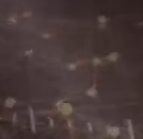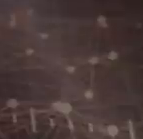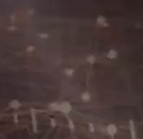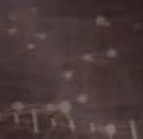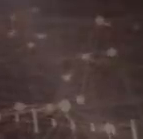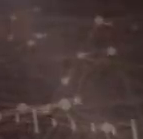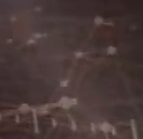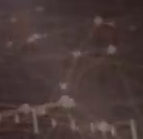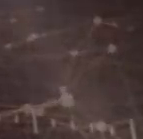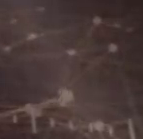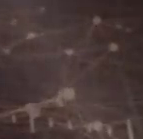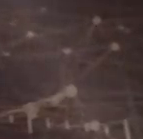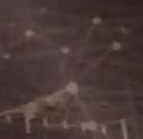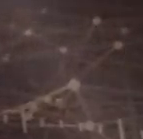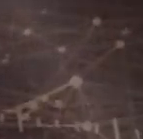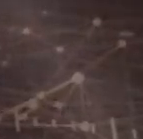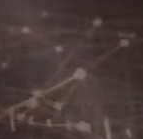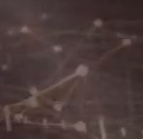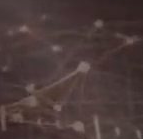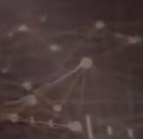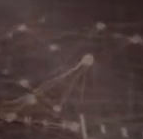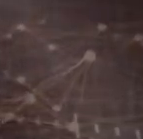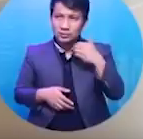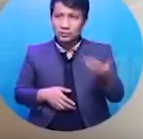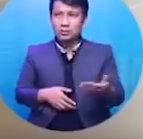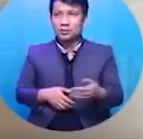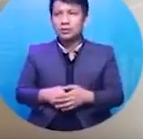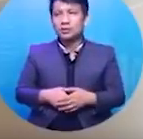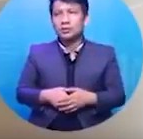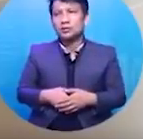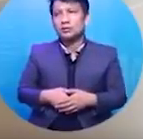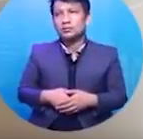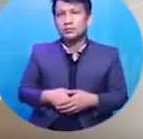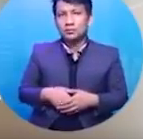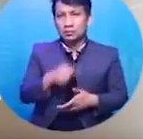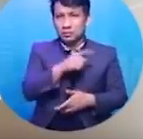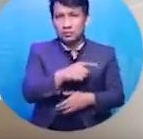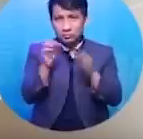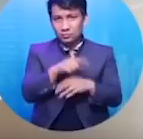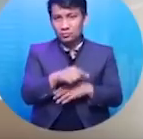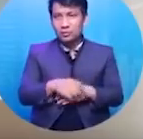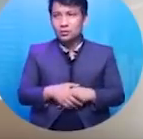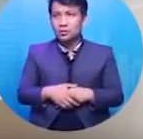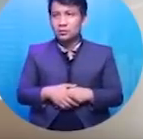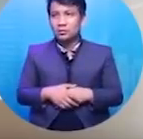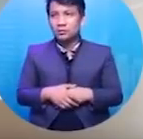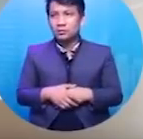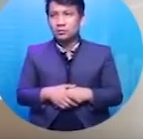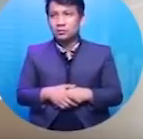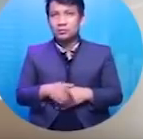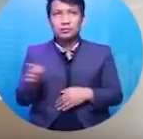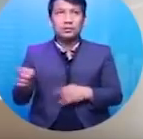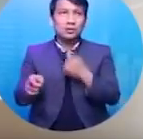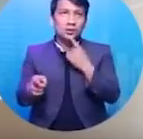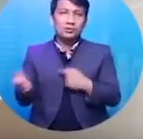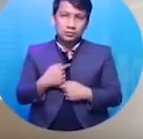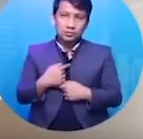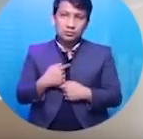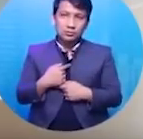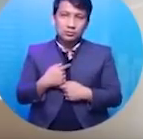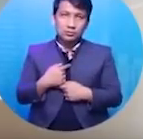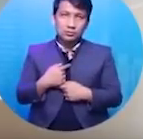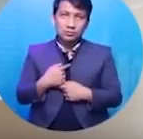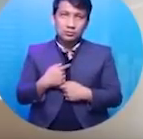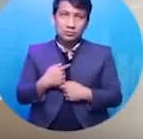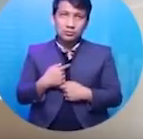Magandang umaga po sa inyo, Mr. Castro. Magandang umaga din po, sir. Sir, gumagamit daw po kayo ng droga? Sir, yan po, lagi nilang pinapaano kasi talagang